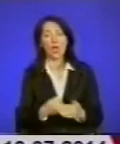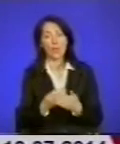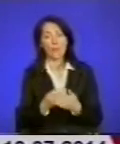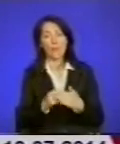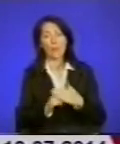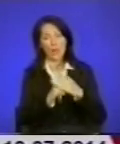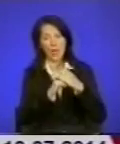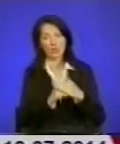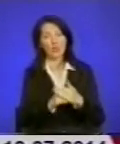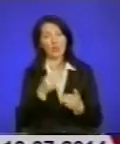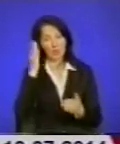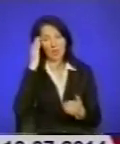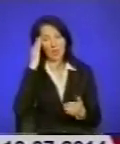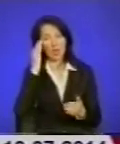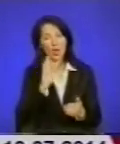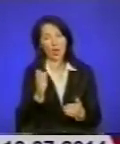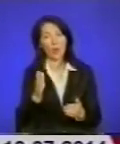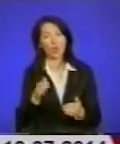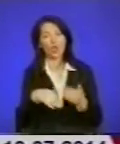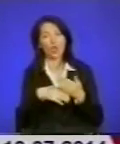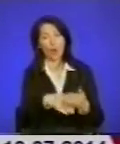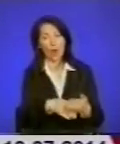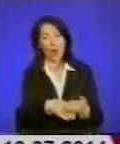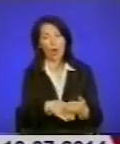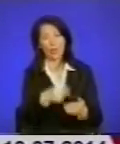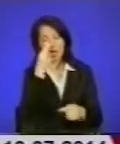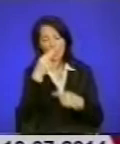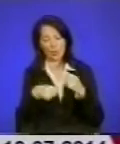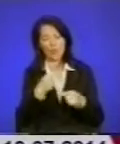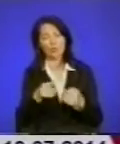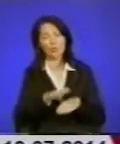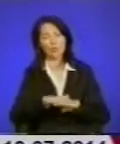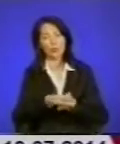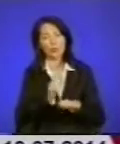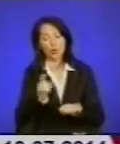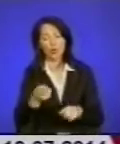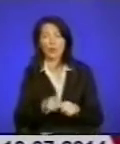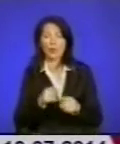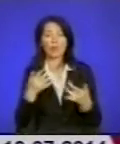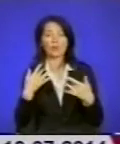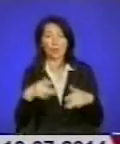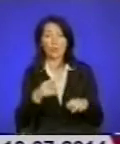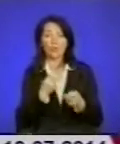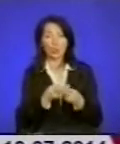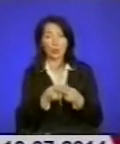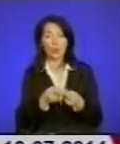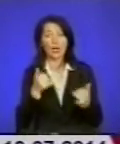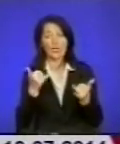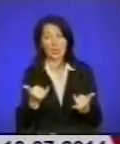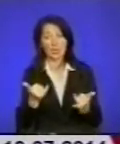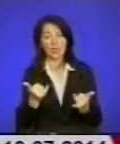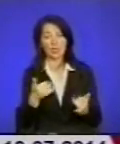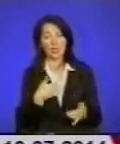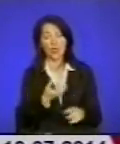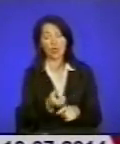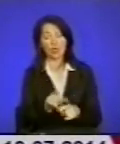буде допомагати адаптовуватися в суспільстві людям, котрі вийшли з місць позбавлення волі. Зараз я